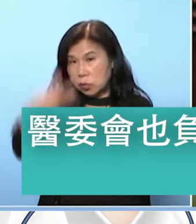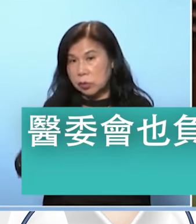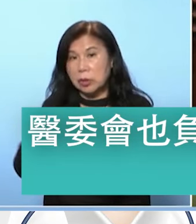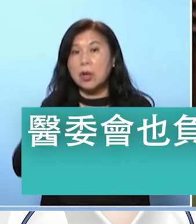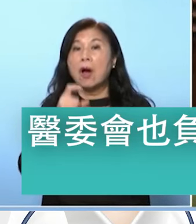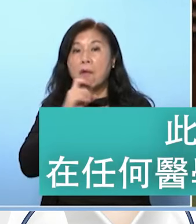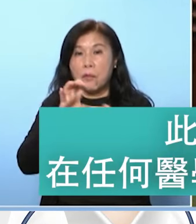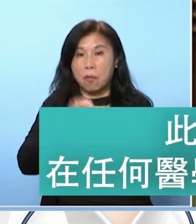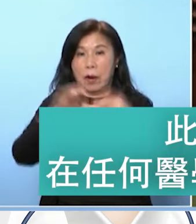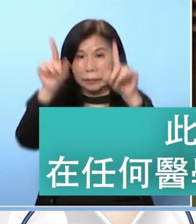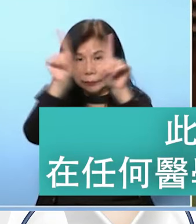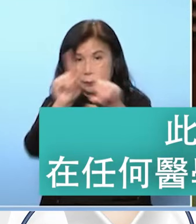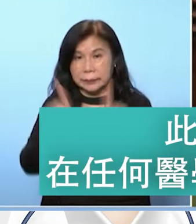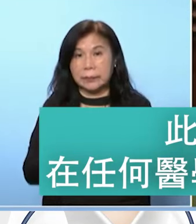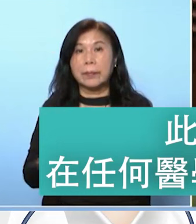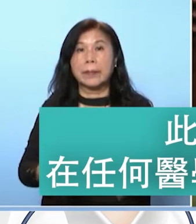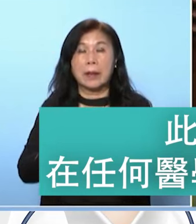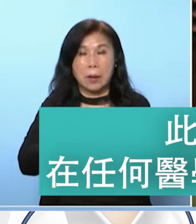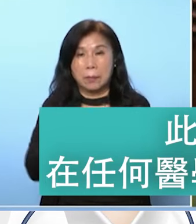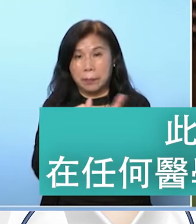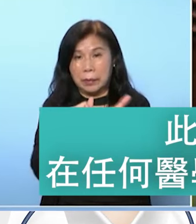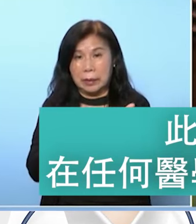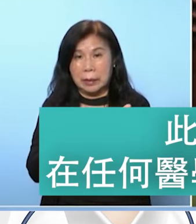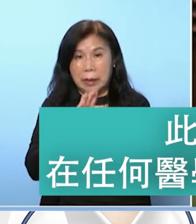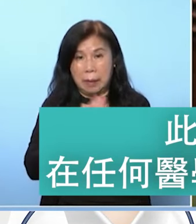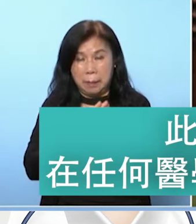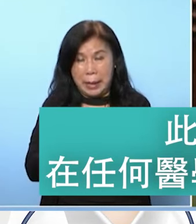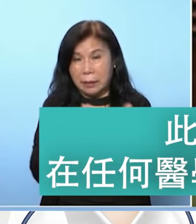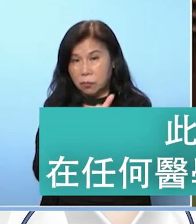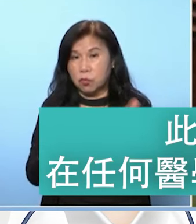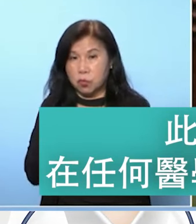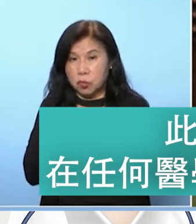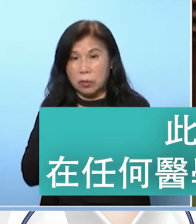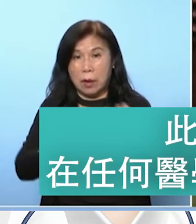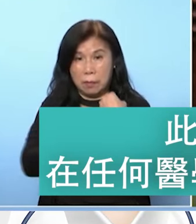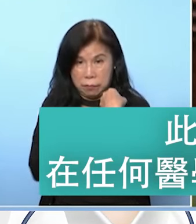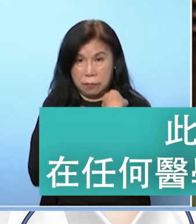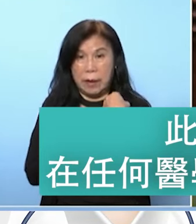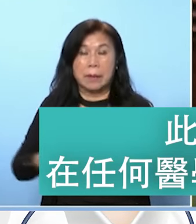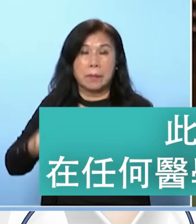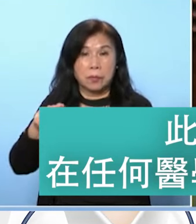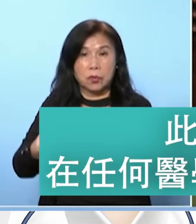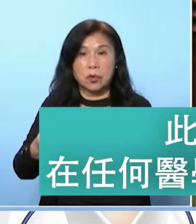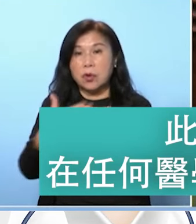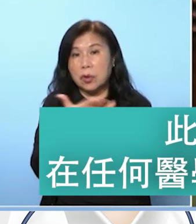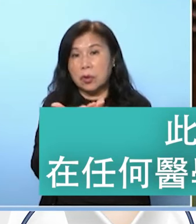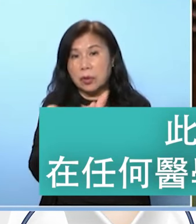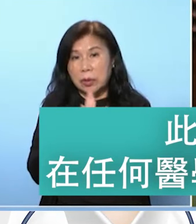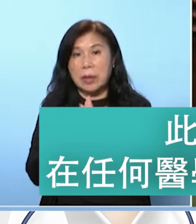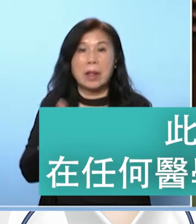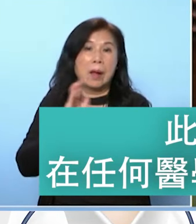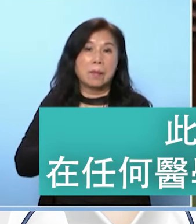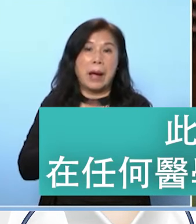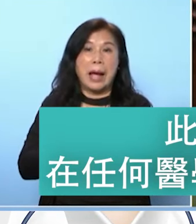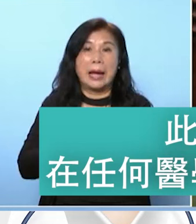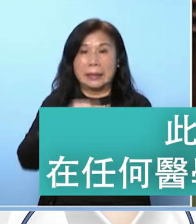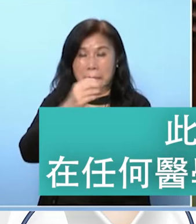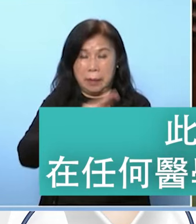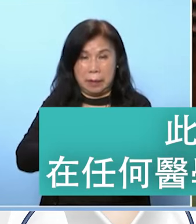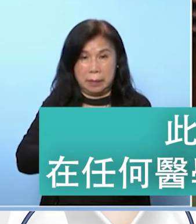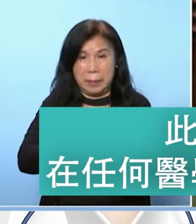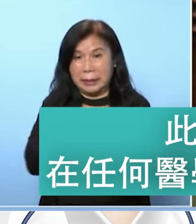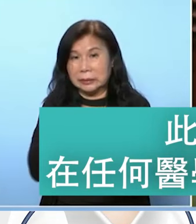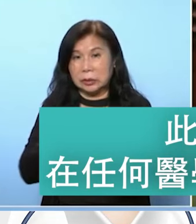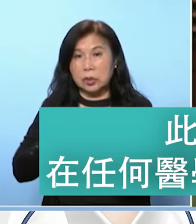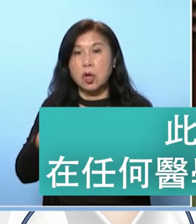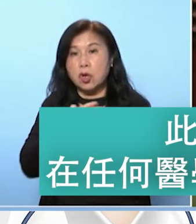關指引。此外，醫委會是獲法律賦權，對於在任何醫學範疇執業的醫生均